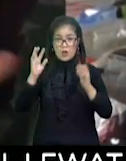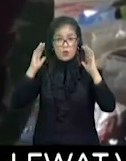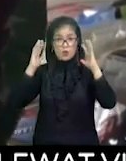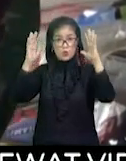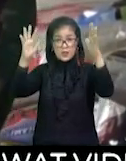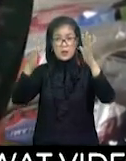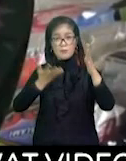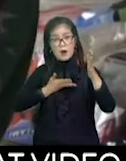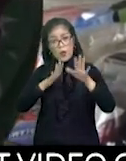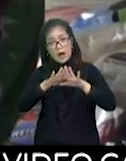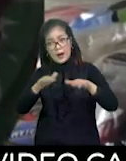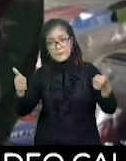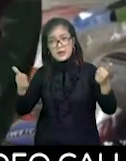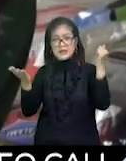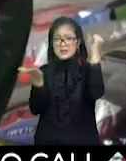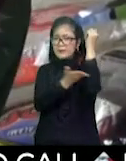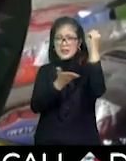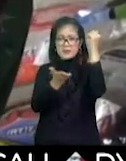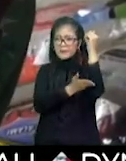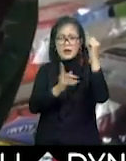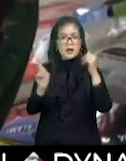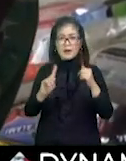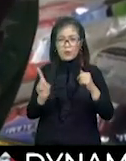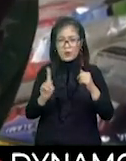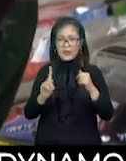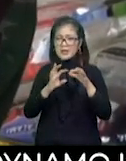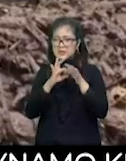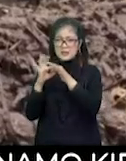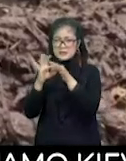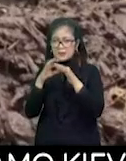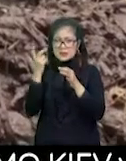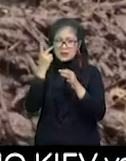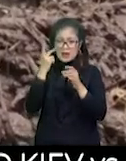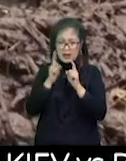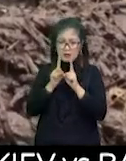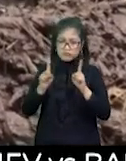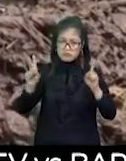agar tidak terjadi penebangan, Perhutani sudah bekerjasama dan dibentuklah LMD.